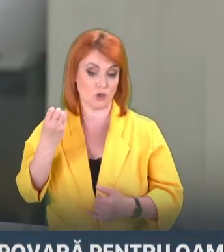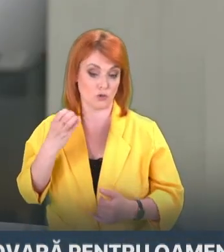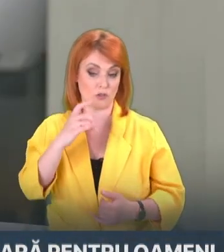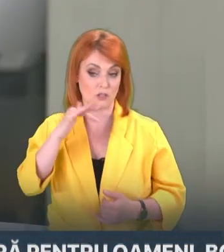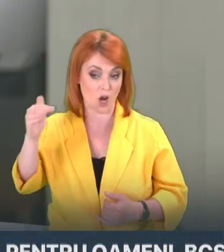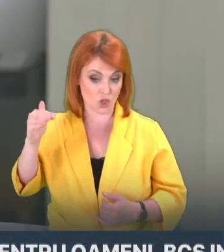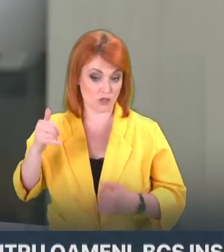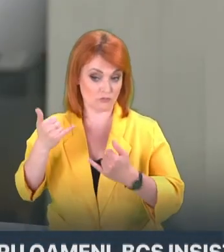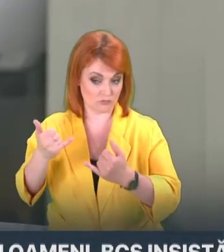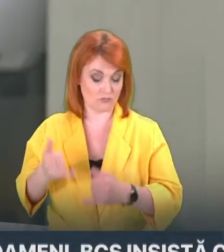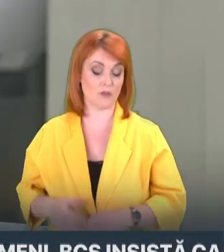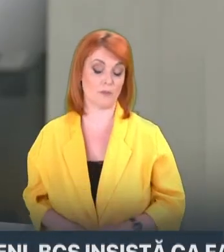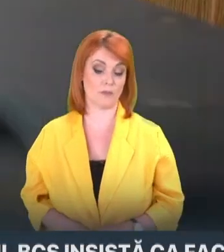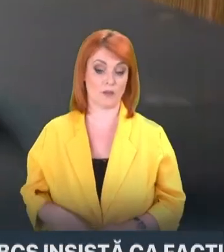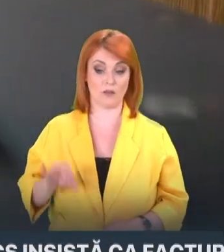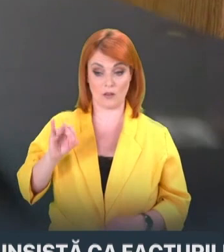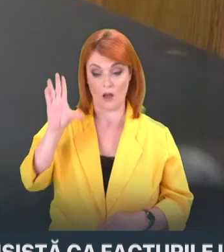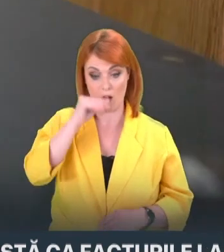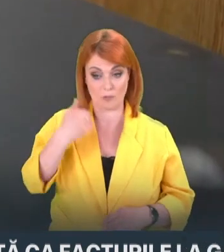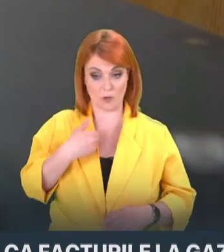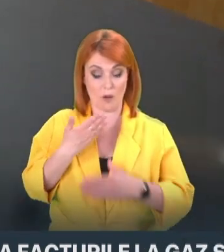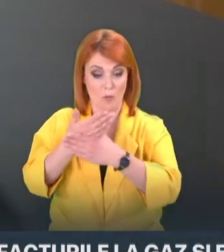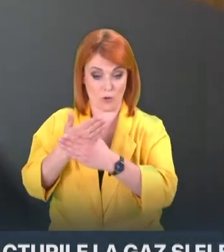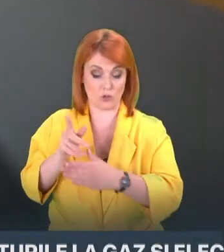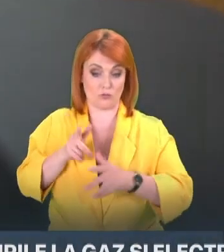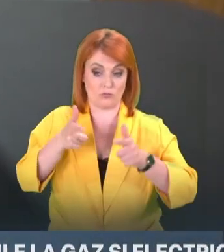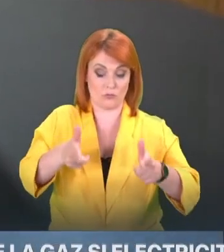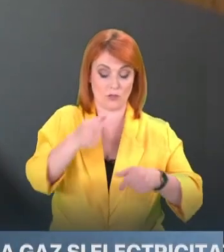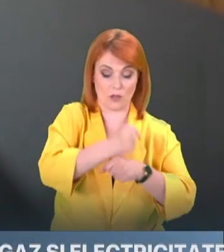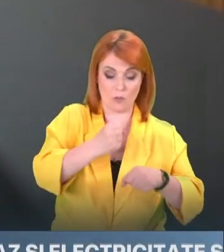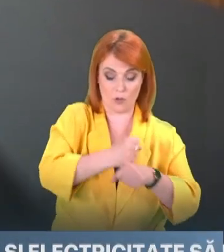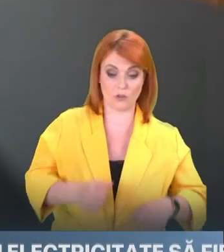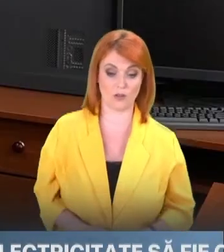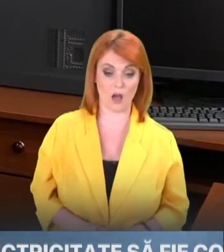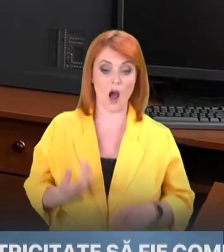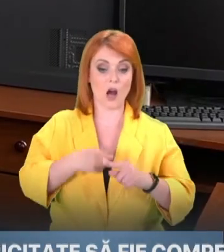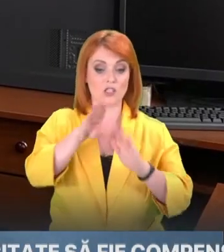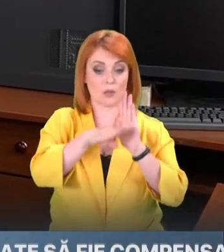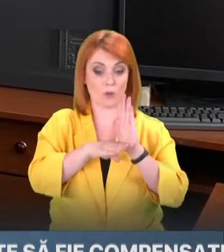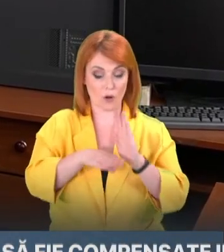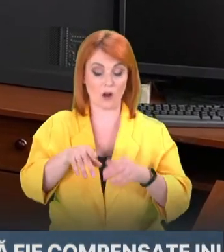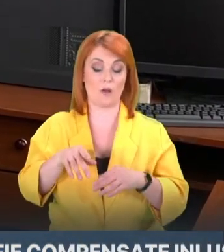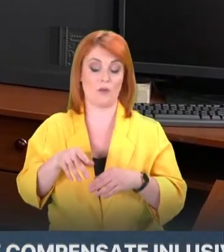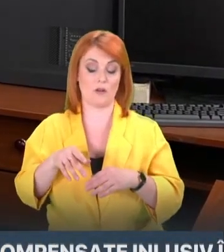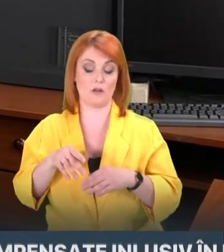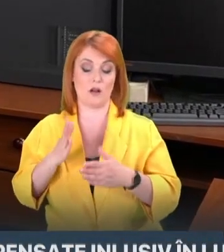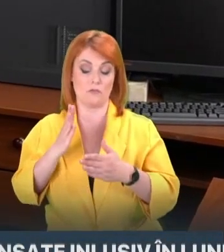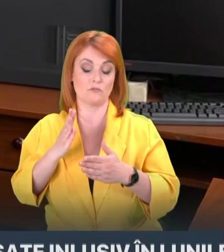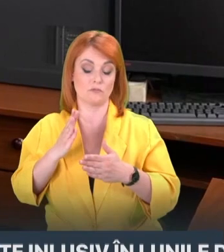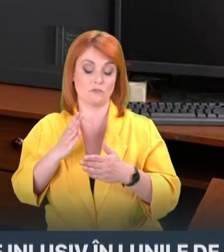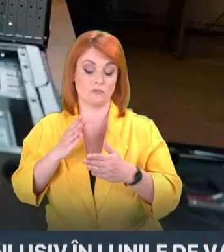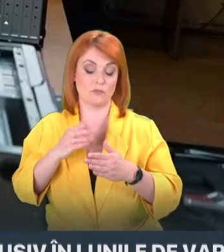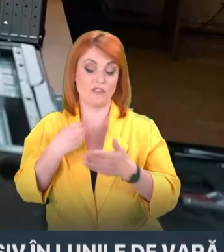instruire și integrarea acestora în câmpul muncii. Programul de instruire este dezvoltat de Organizația Internațională a Muncii și